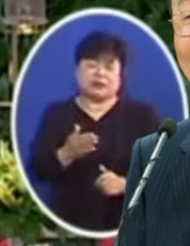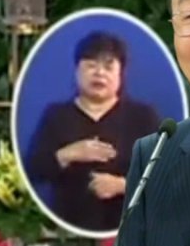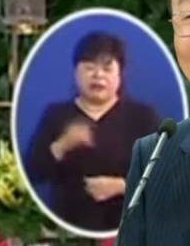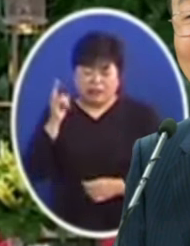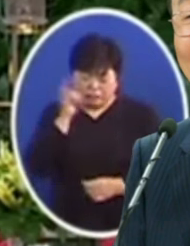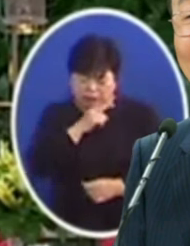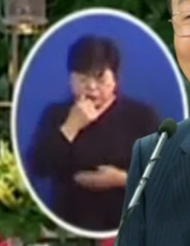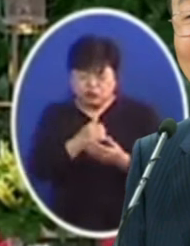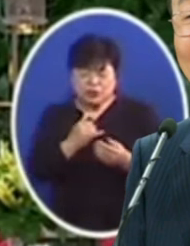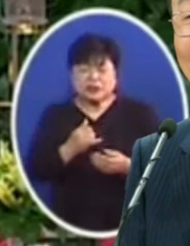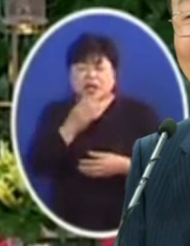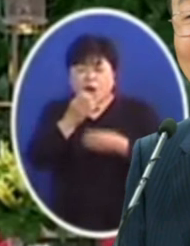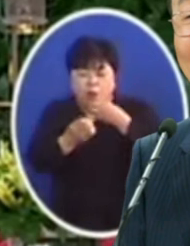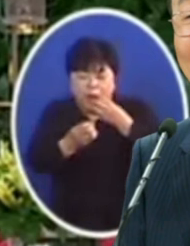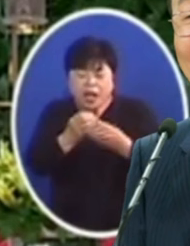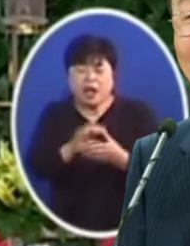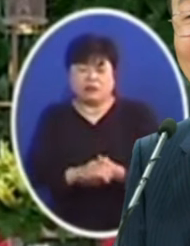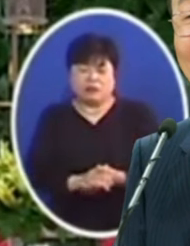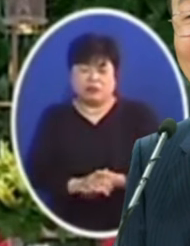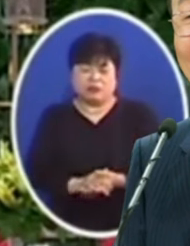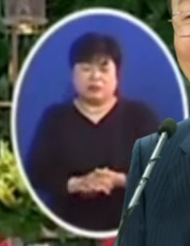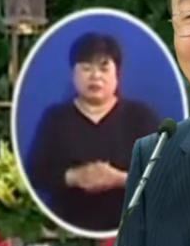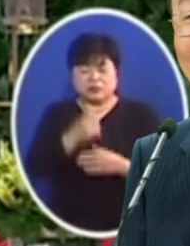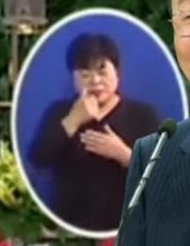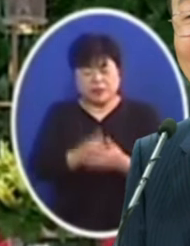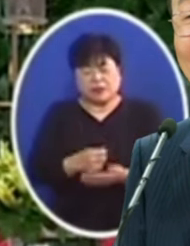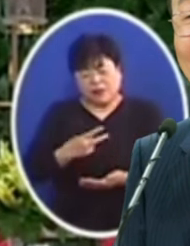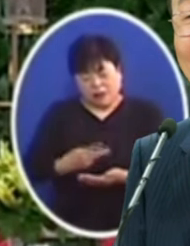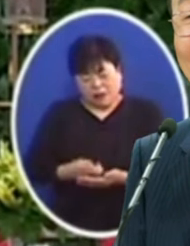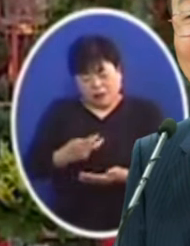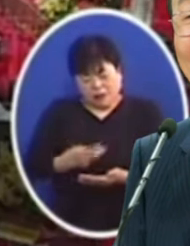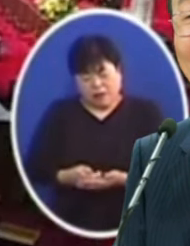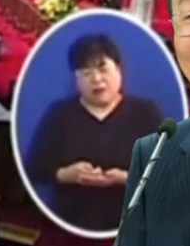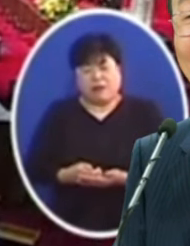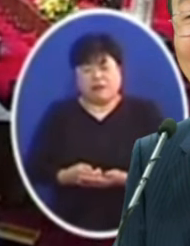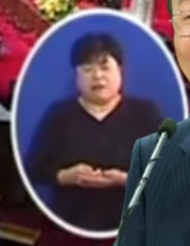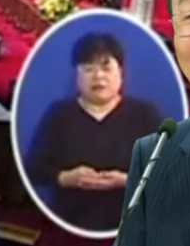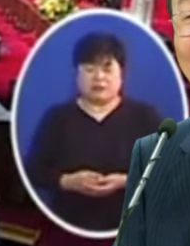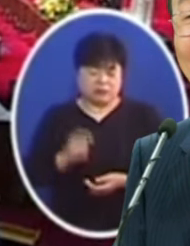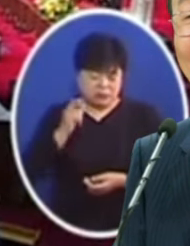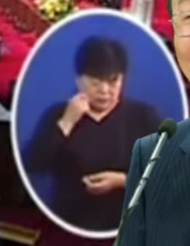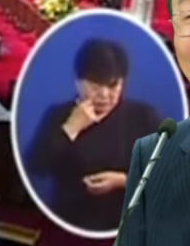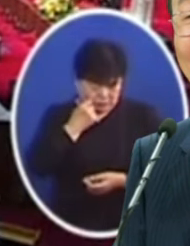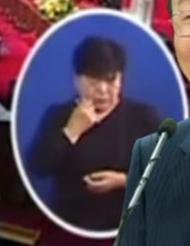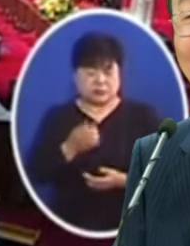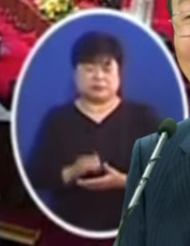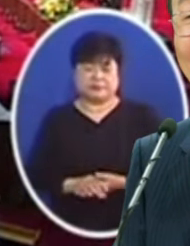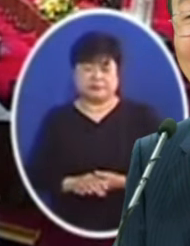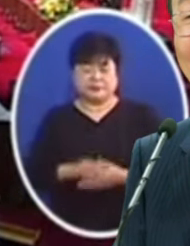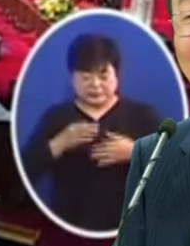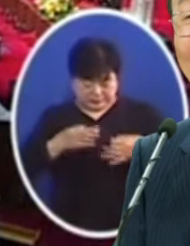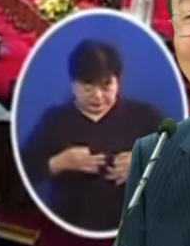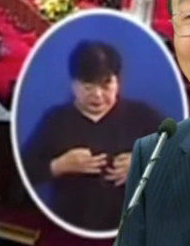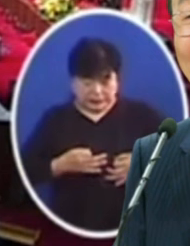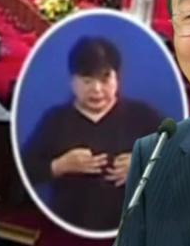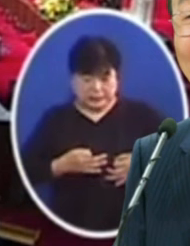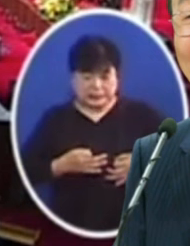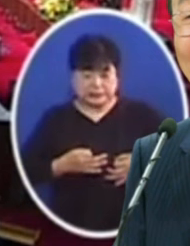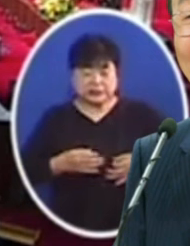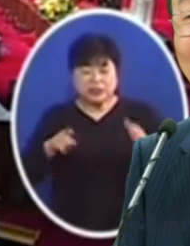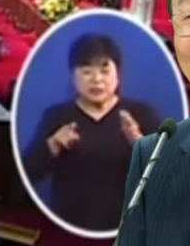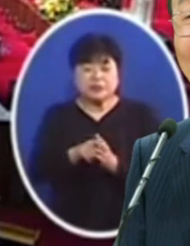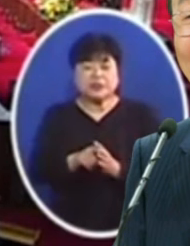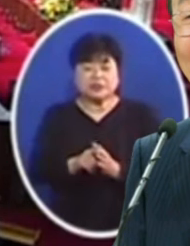흉악한 죄인이라고 고백하면서 그 가운데 빠져서 허덕여 나올 수가 없었습니다. 그러다가 자신이 배우고 믿었던